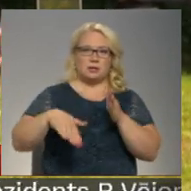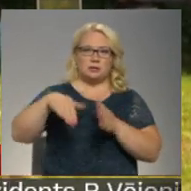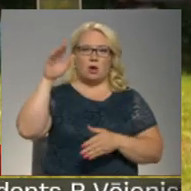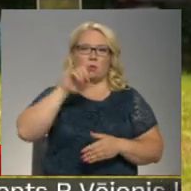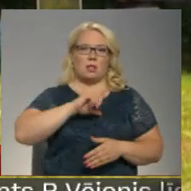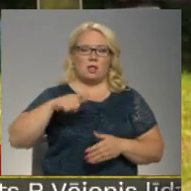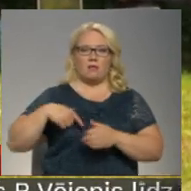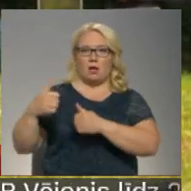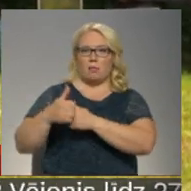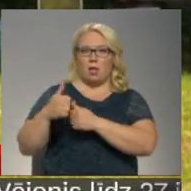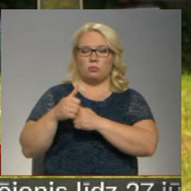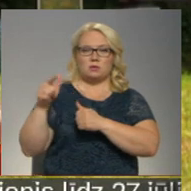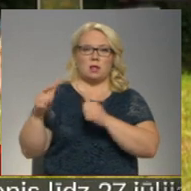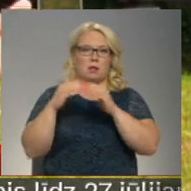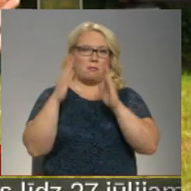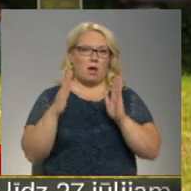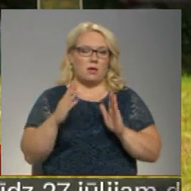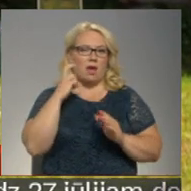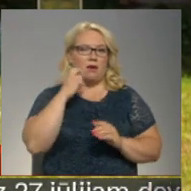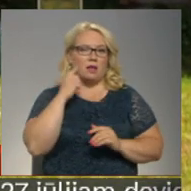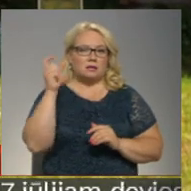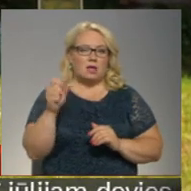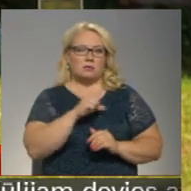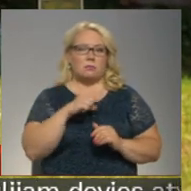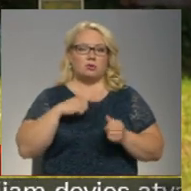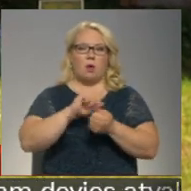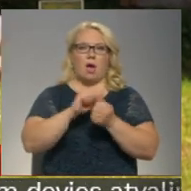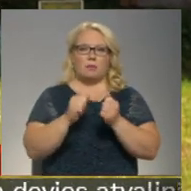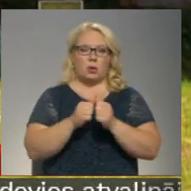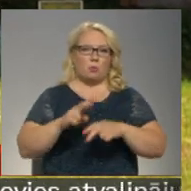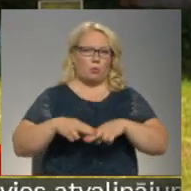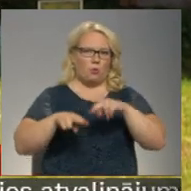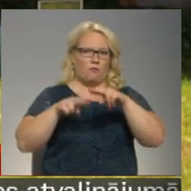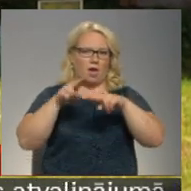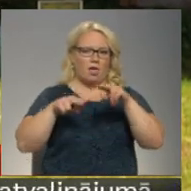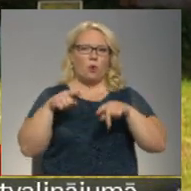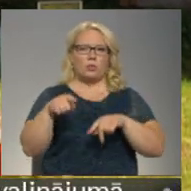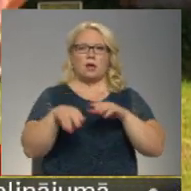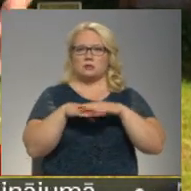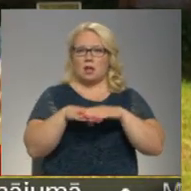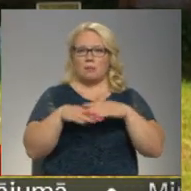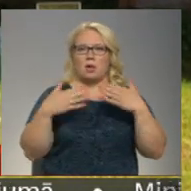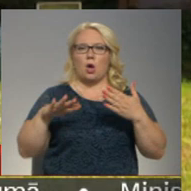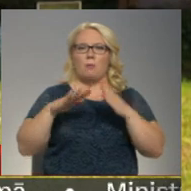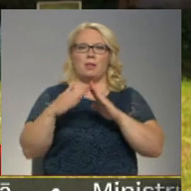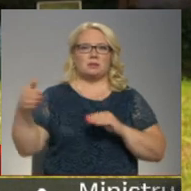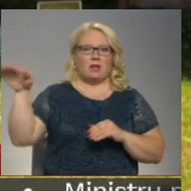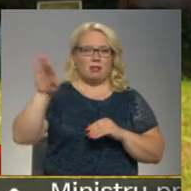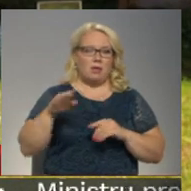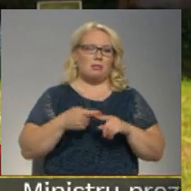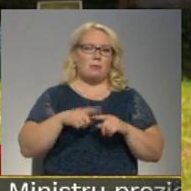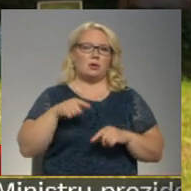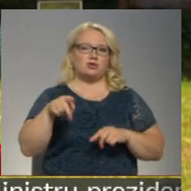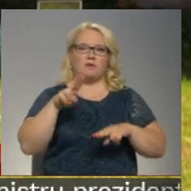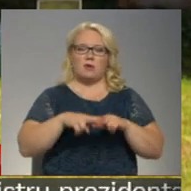Latvijā blakus tādām mājām. Mans vectēvs pats tādu no akmeņiem būvēja, un tā joprojām saglabājusies Pilskalnē. Tāpēc man